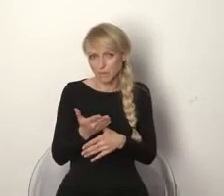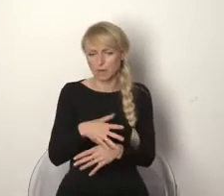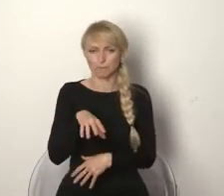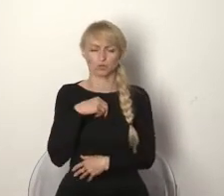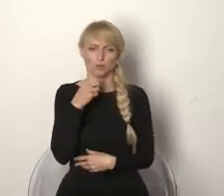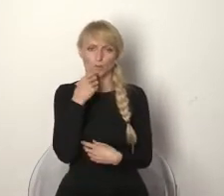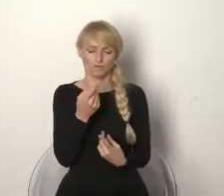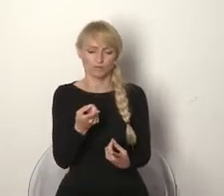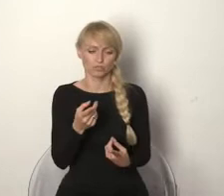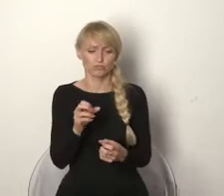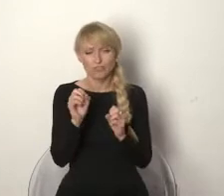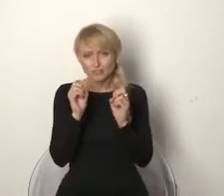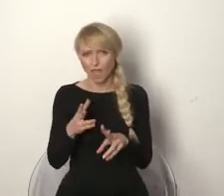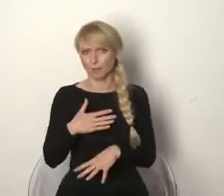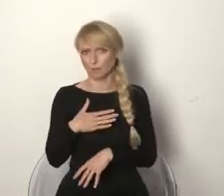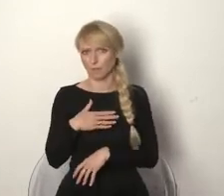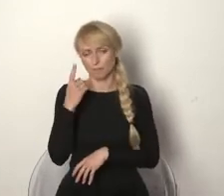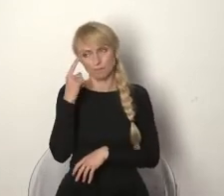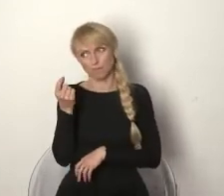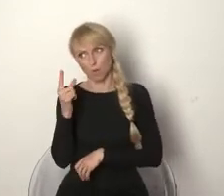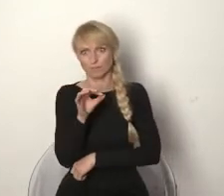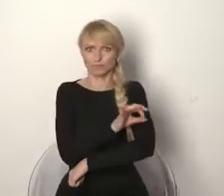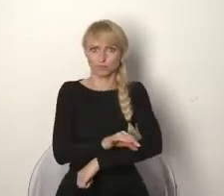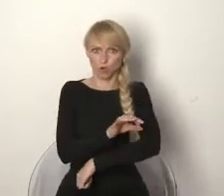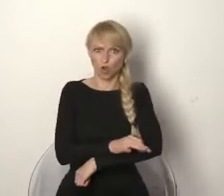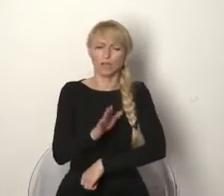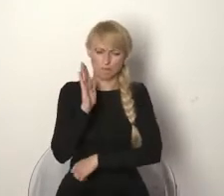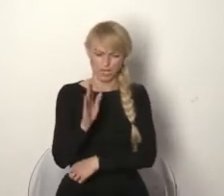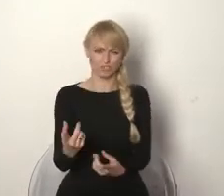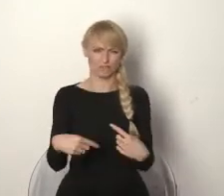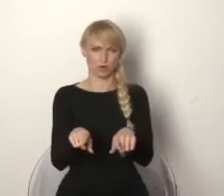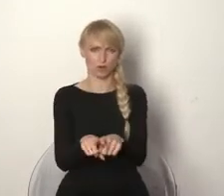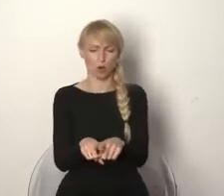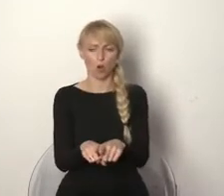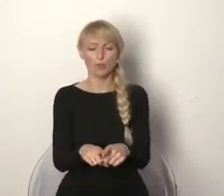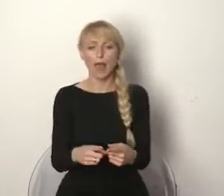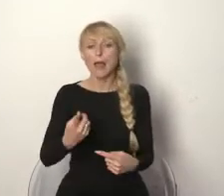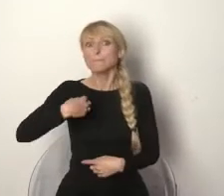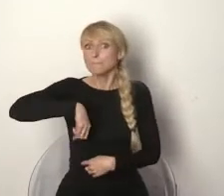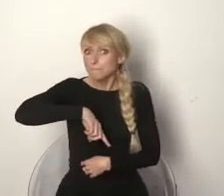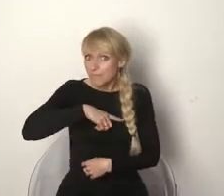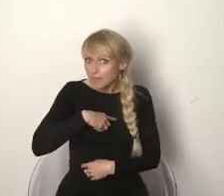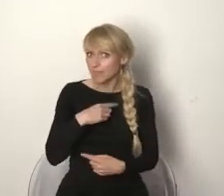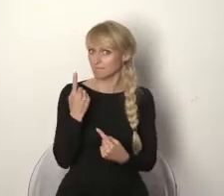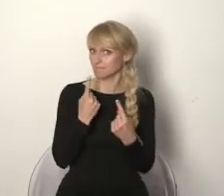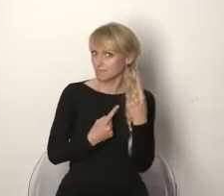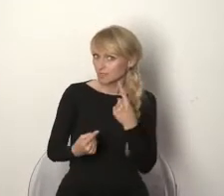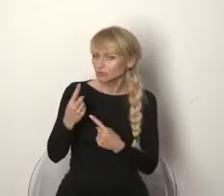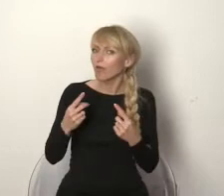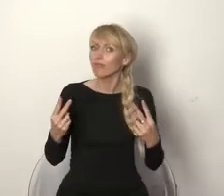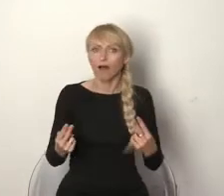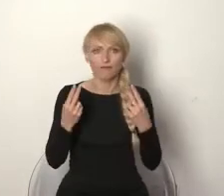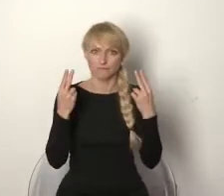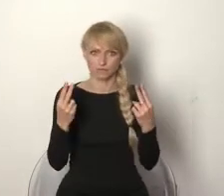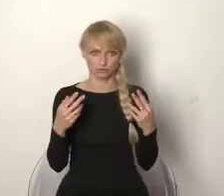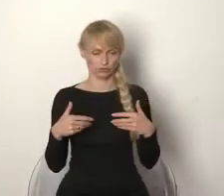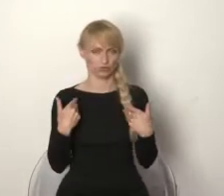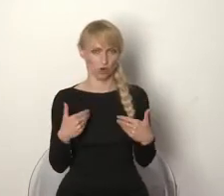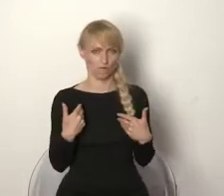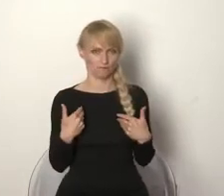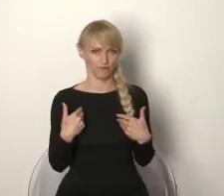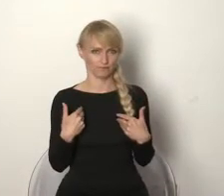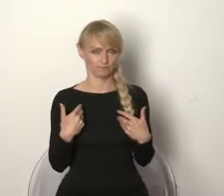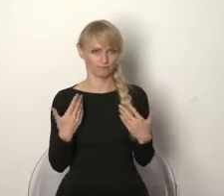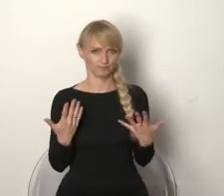mamy pomysł na projekt, więc go jakoś zrealizujemy, bo naszym zdaniem najbardziej potrzebne będzie, nie wiem, zdrowie, tak? Kwestie zdrowotne. Po